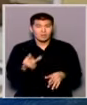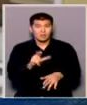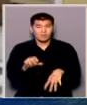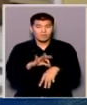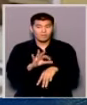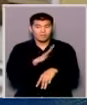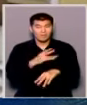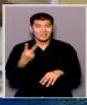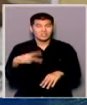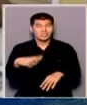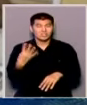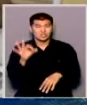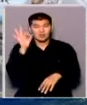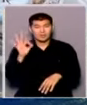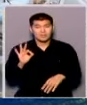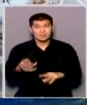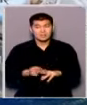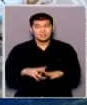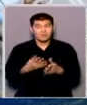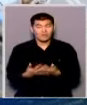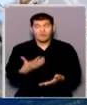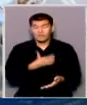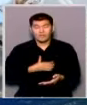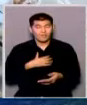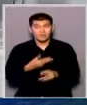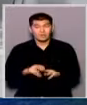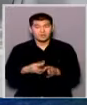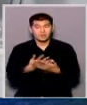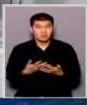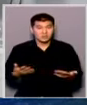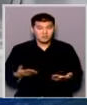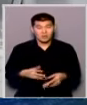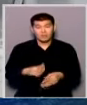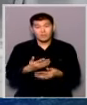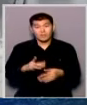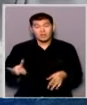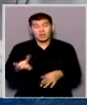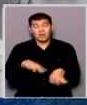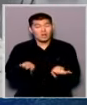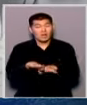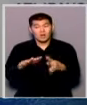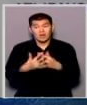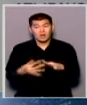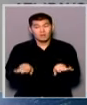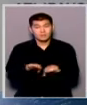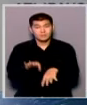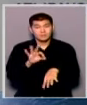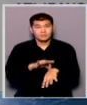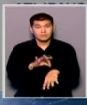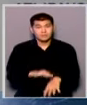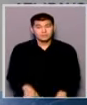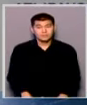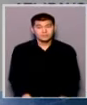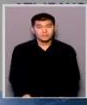больных выросло на 24%. Тревожная ситуация. Статистика по районам также не радует. В